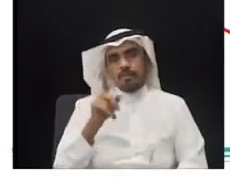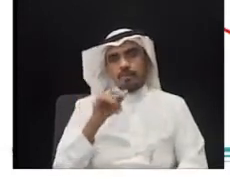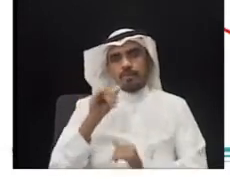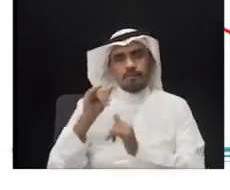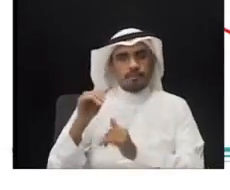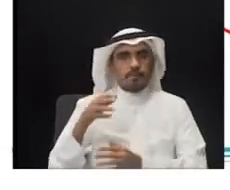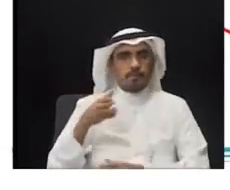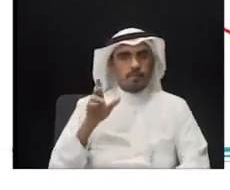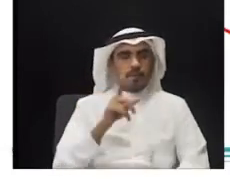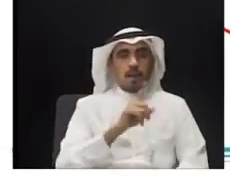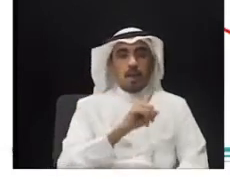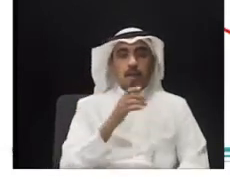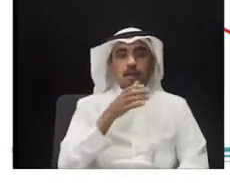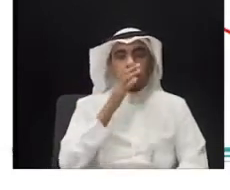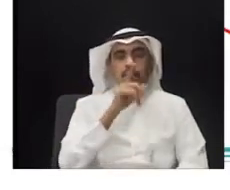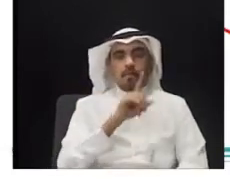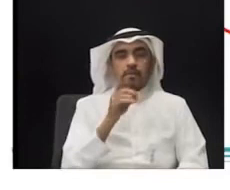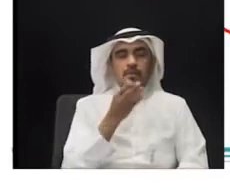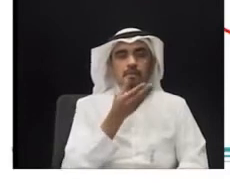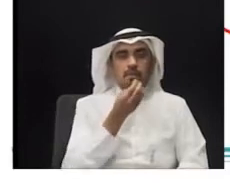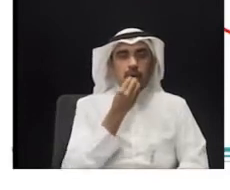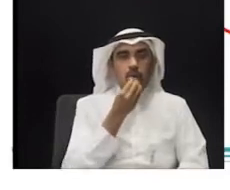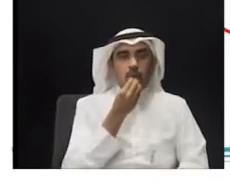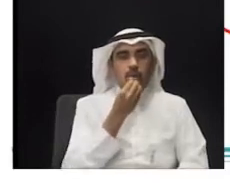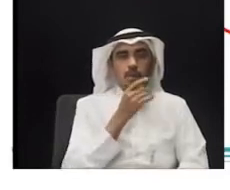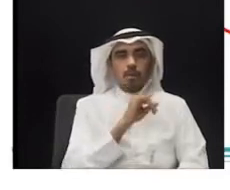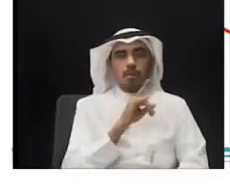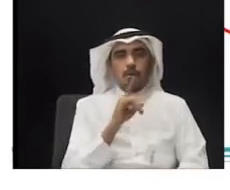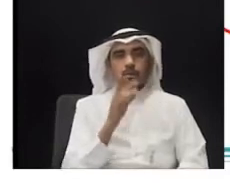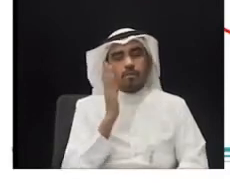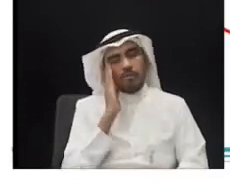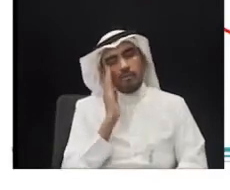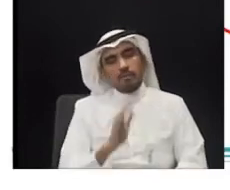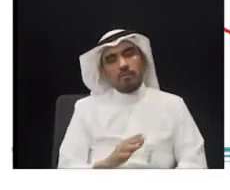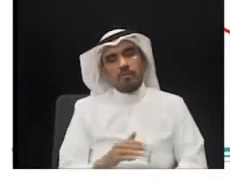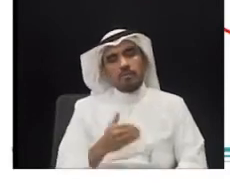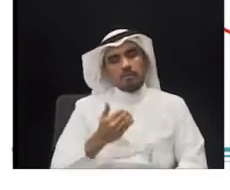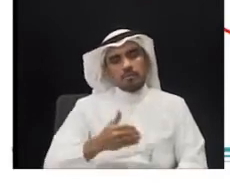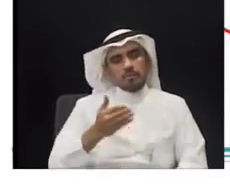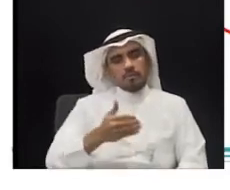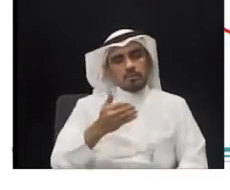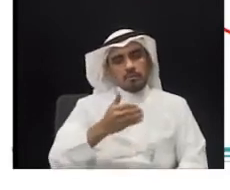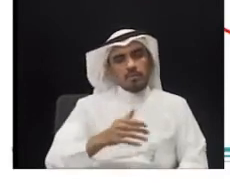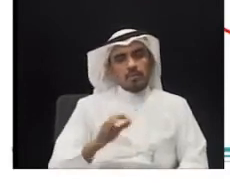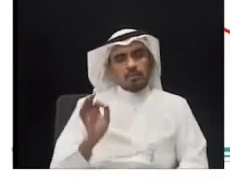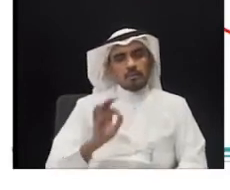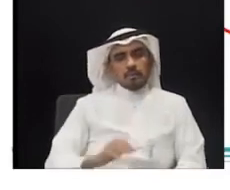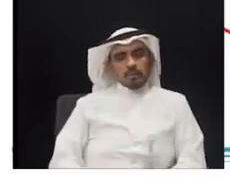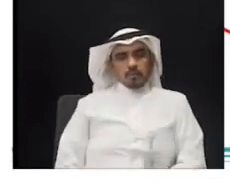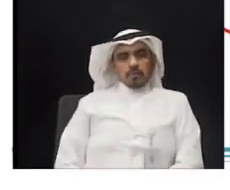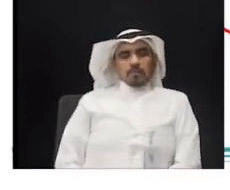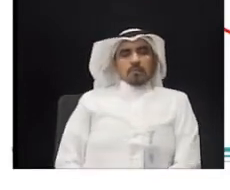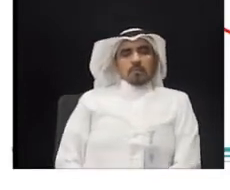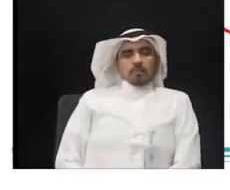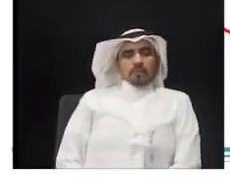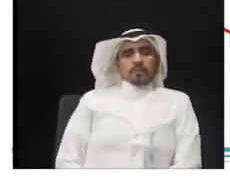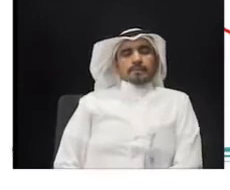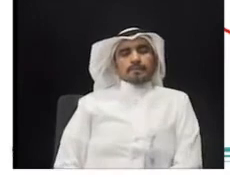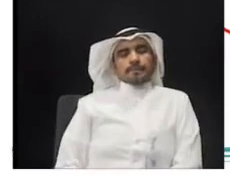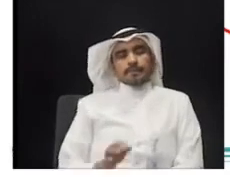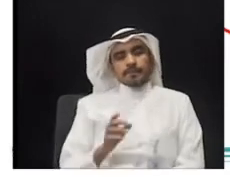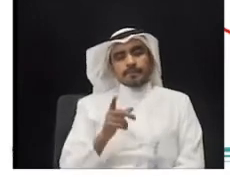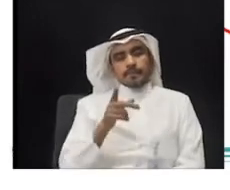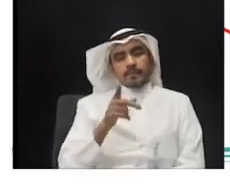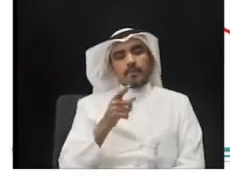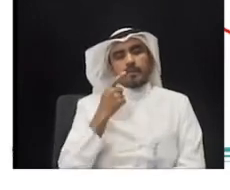تذهب أي تترك الذهاب، وكذلك لا تشرب ولا تأكل ولا تنم، إلى آخره من الأمثلة،